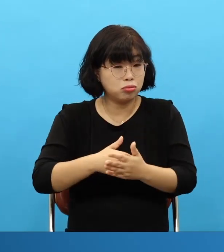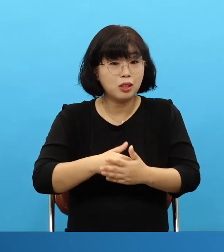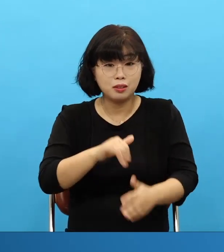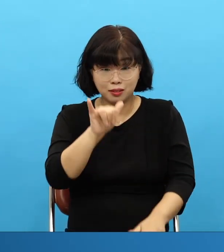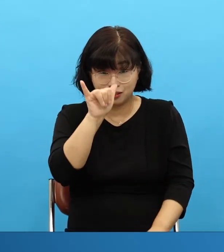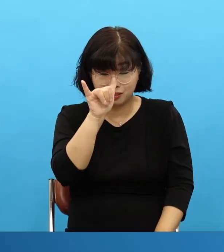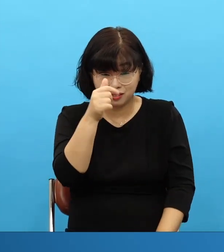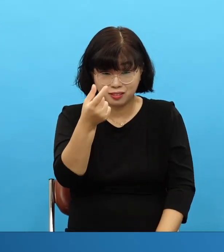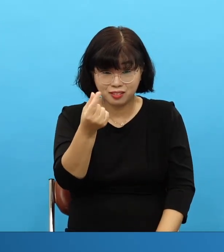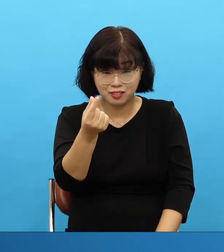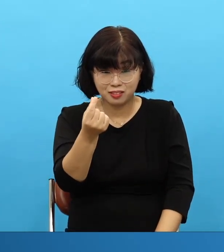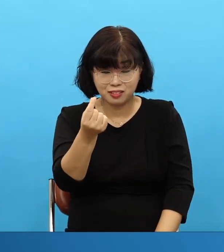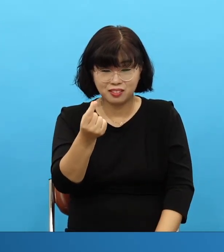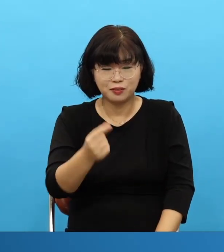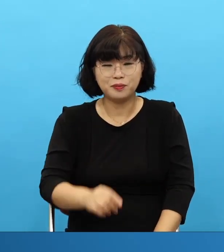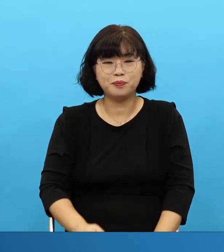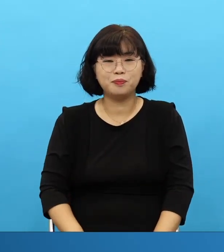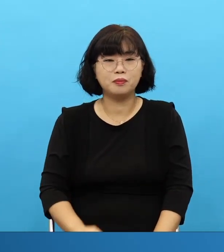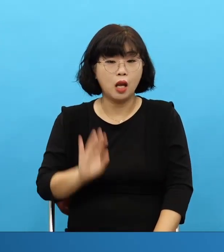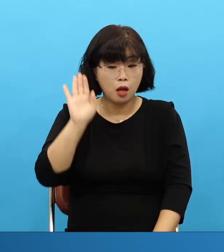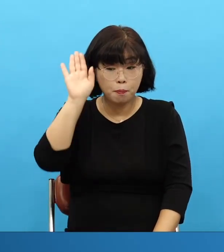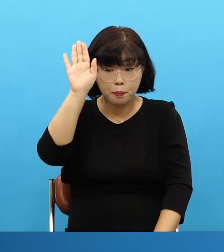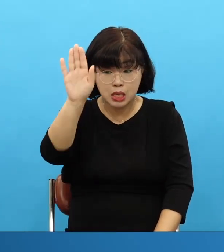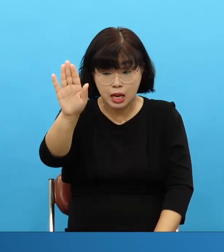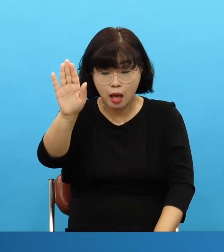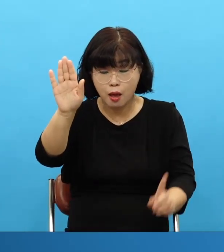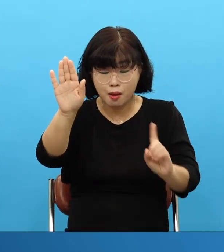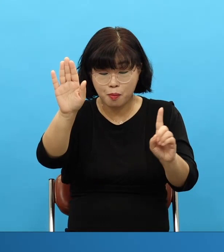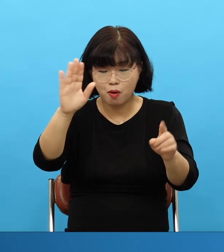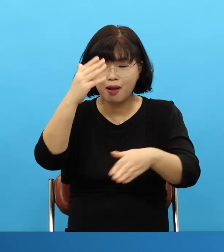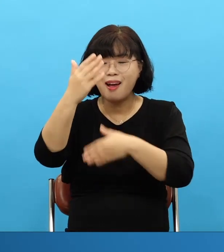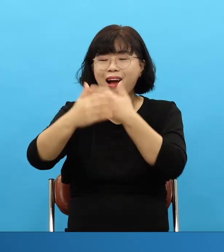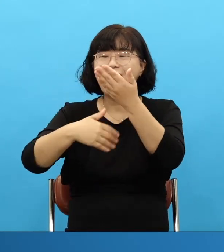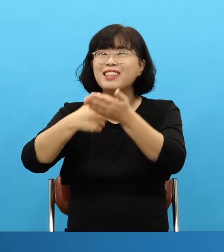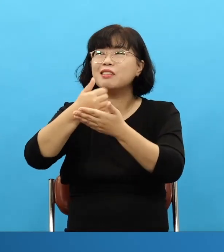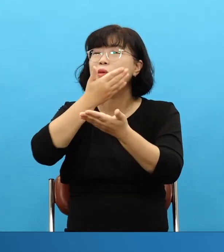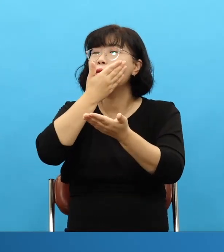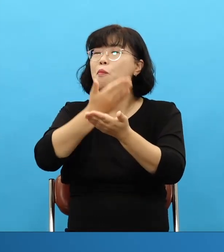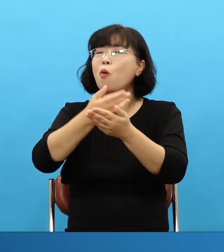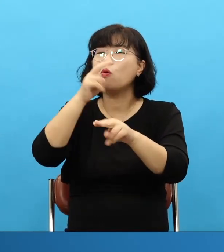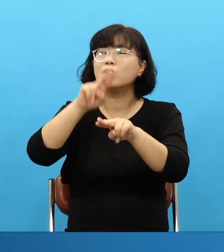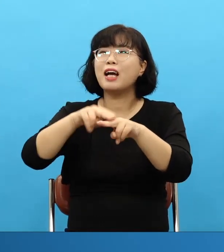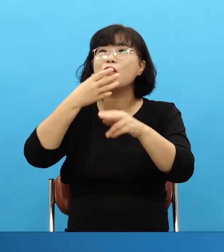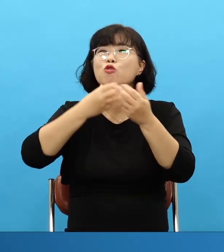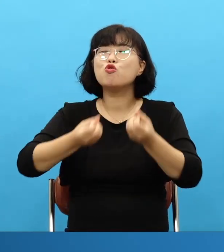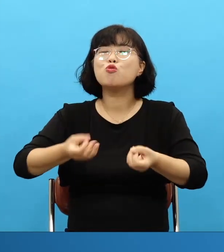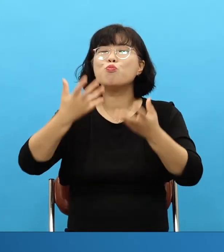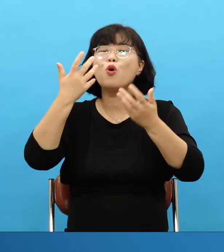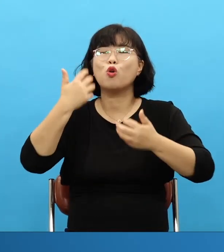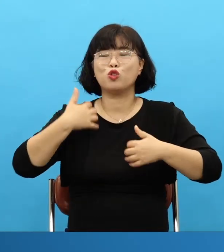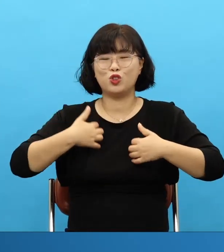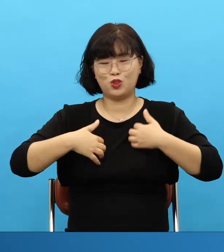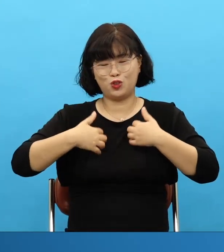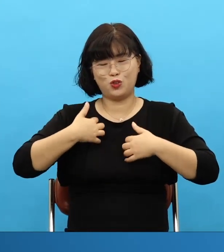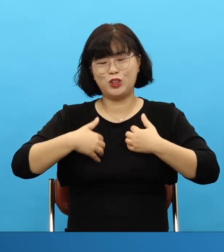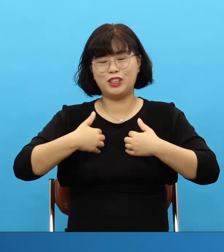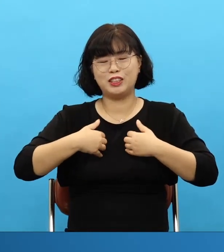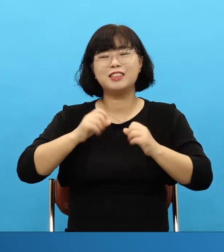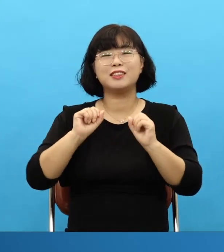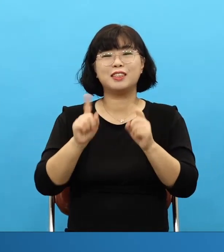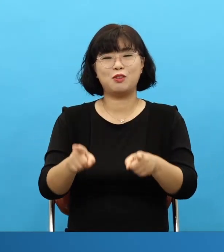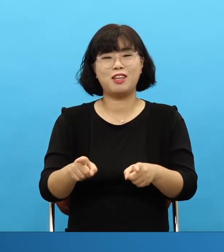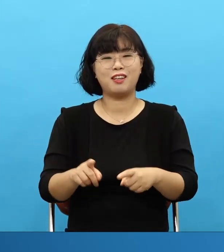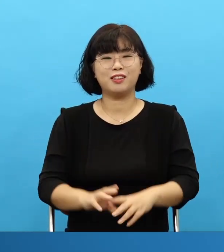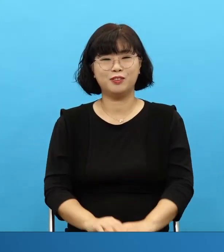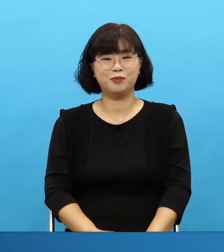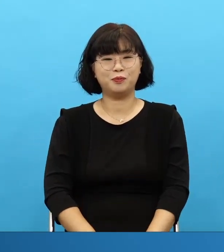우리의 미래는 하나님의 보좌의 축복을. But our future is the enjoyment of the blessing of